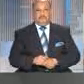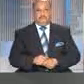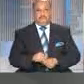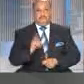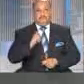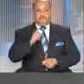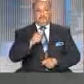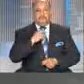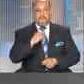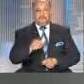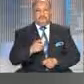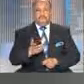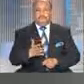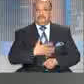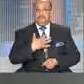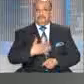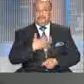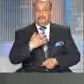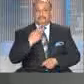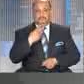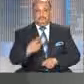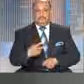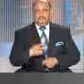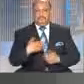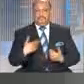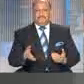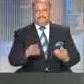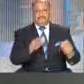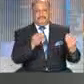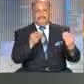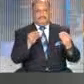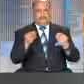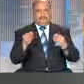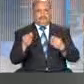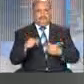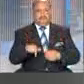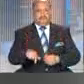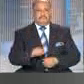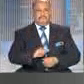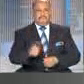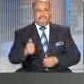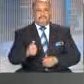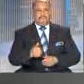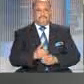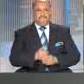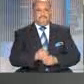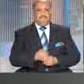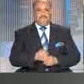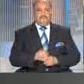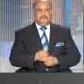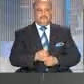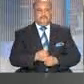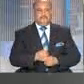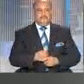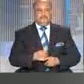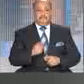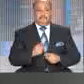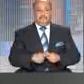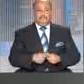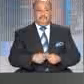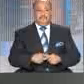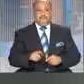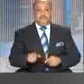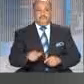غيلان معتبرين هذه الزيارات يمكن أن تزيد من إشعاع السياحة الصحراوية توا جبنا تقريب 170 وكيل